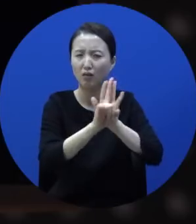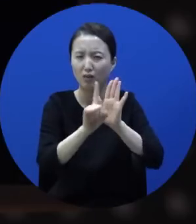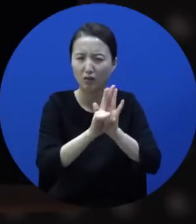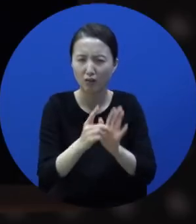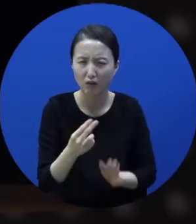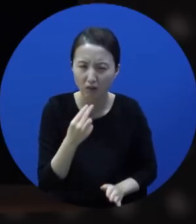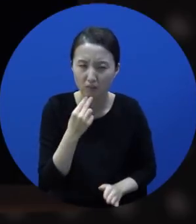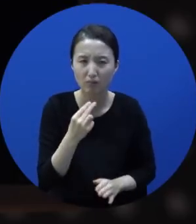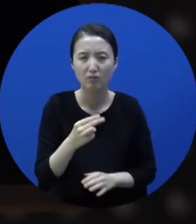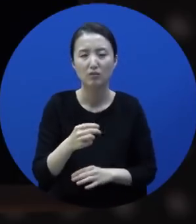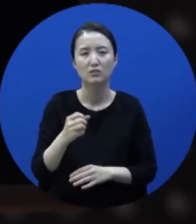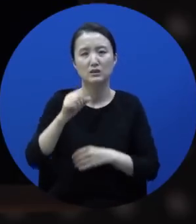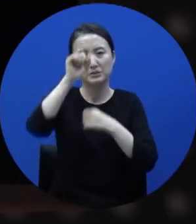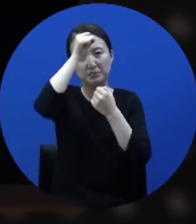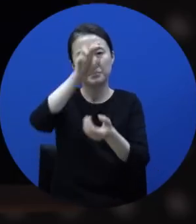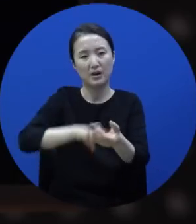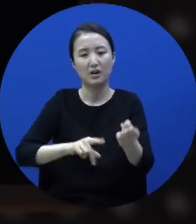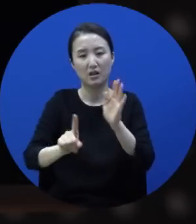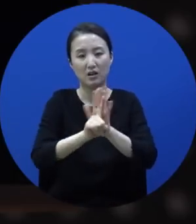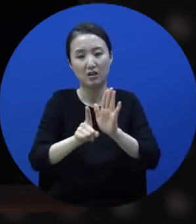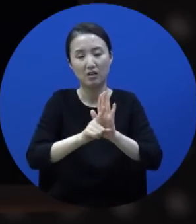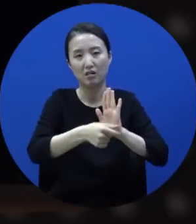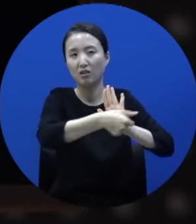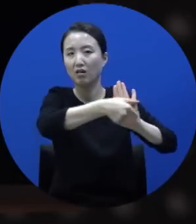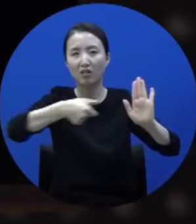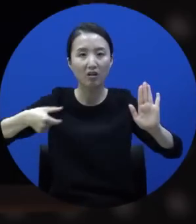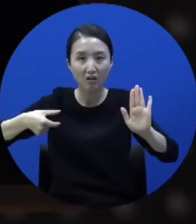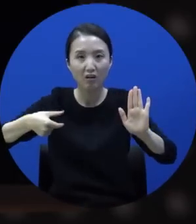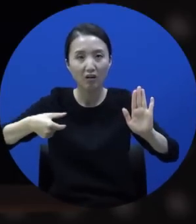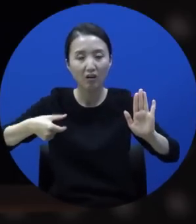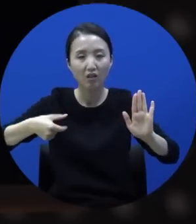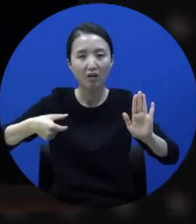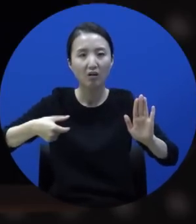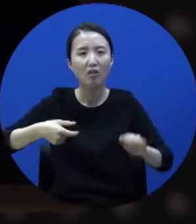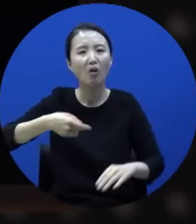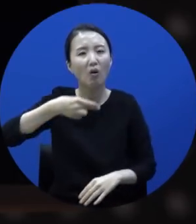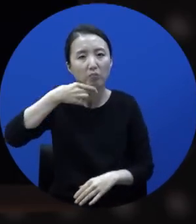뭔가 말이 안 될 것 같은데 제가 그렇게 신발 가게를 처음으로 창업을 했었어요.